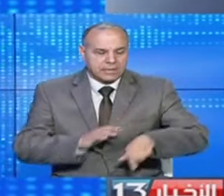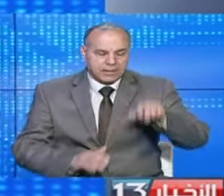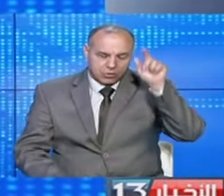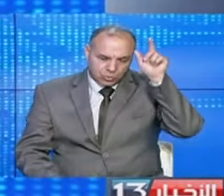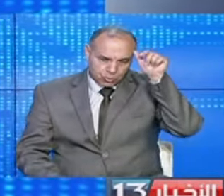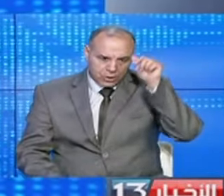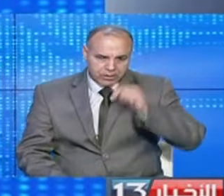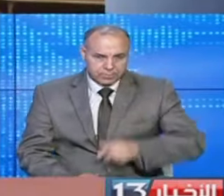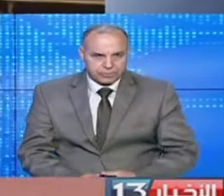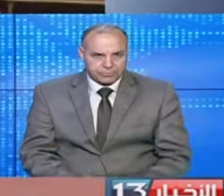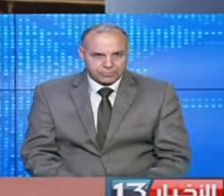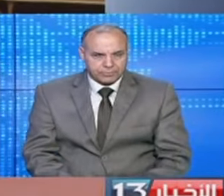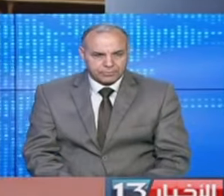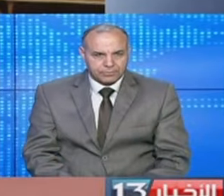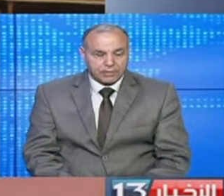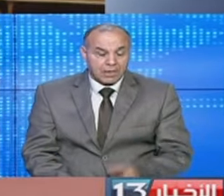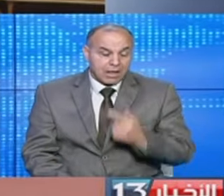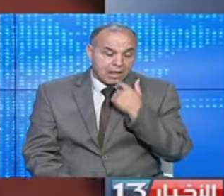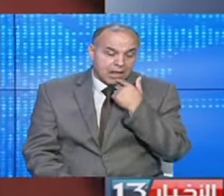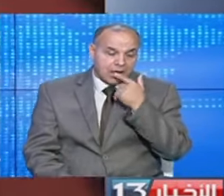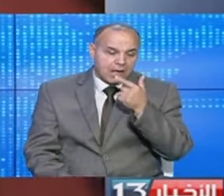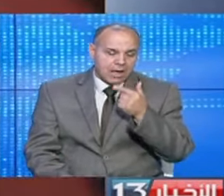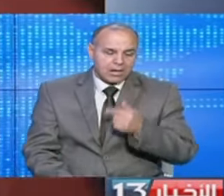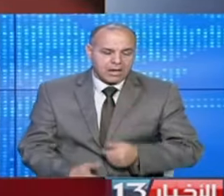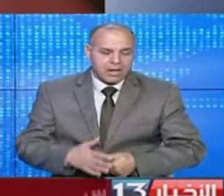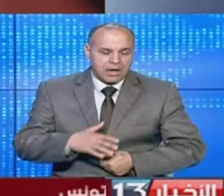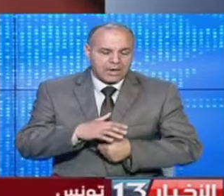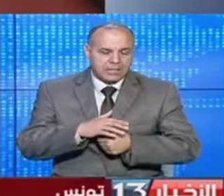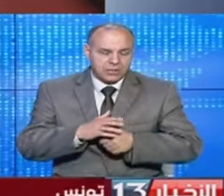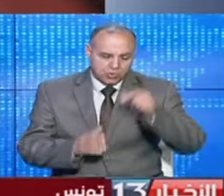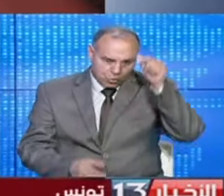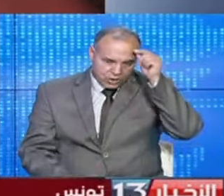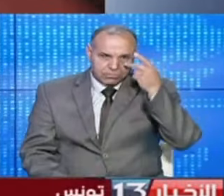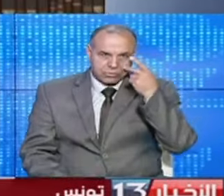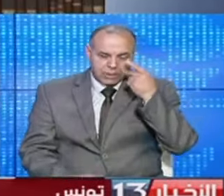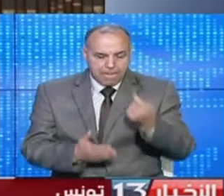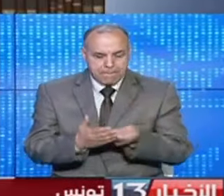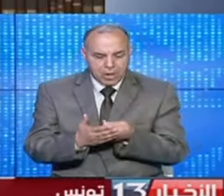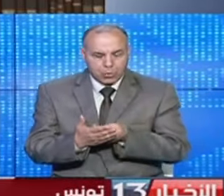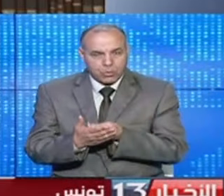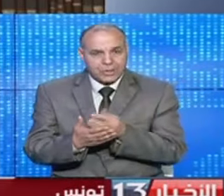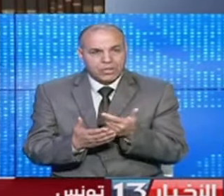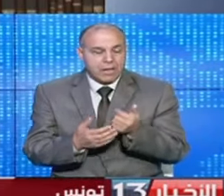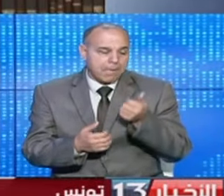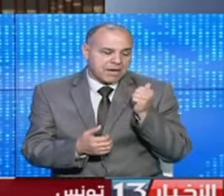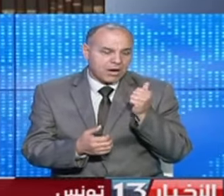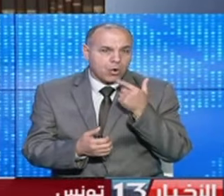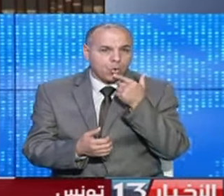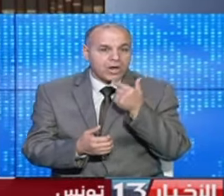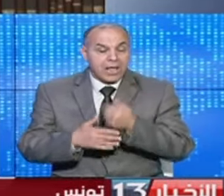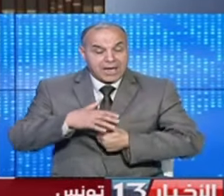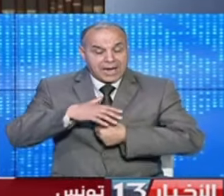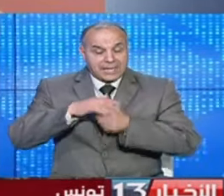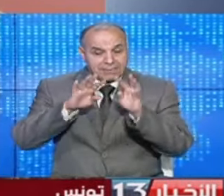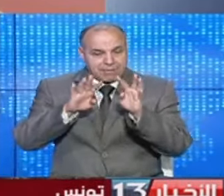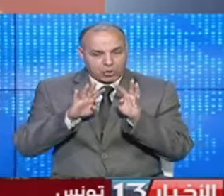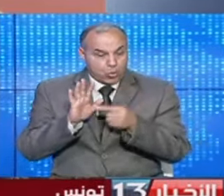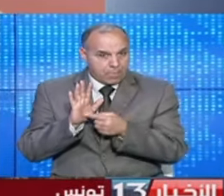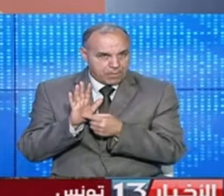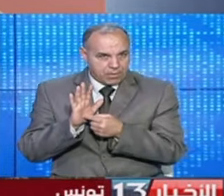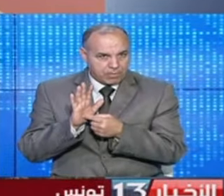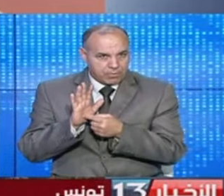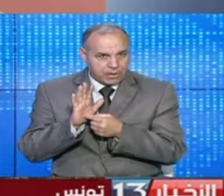الجمهورية. أبلغ رئيس الجمهورية قيس سعيد من خلال مكتوب توجه به مساء أمس إلى رئيس مجلس نواب